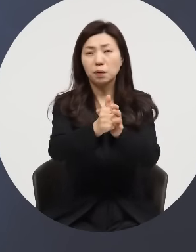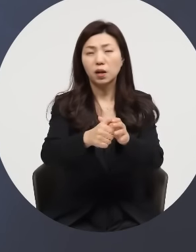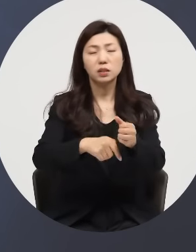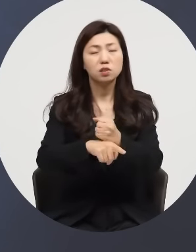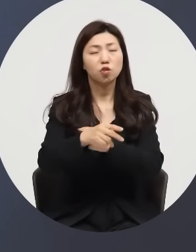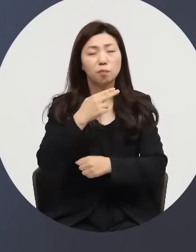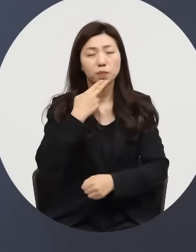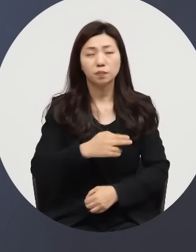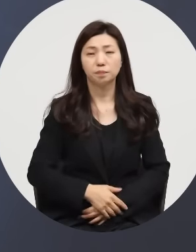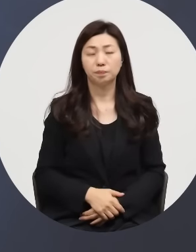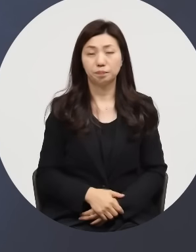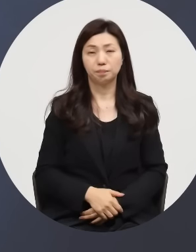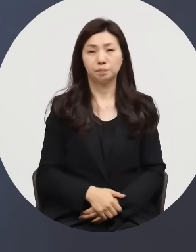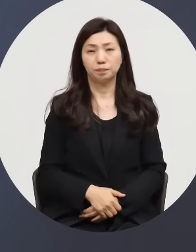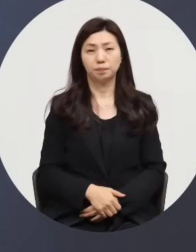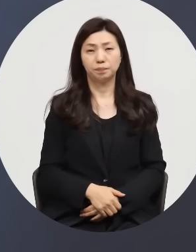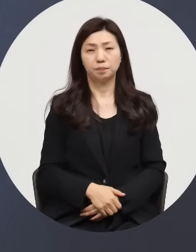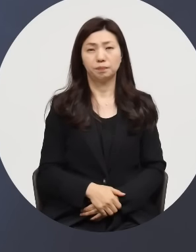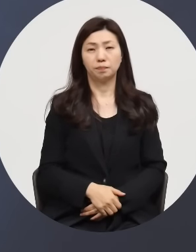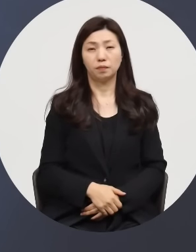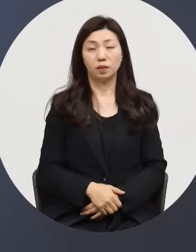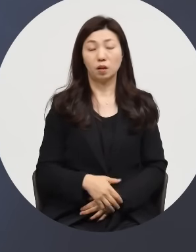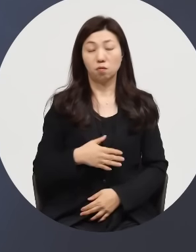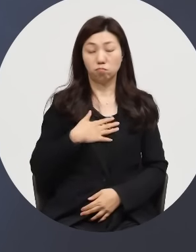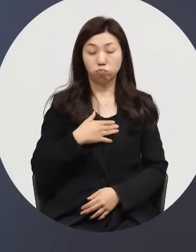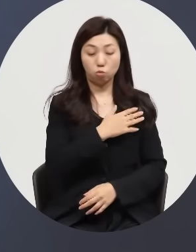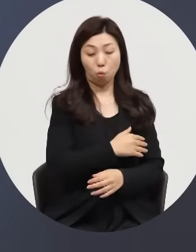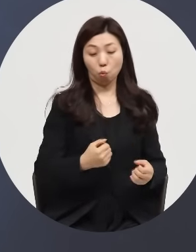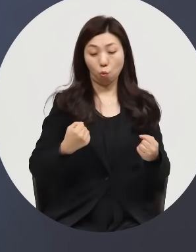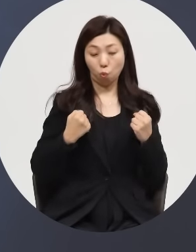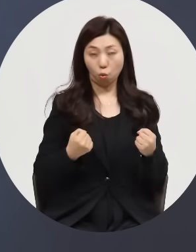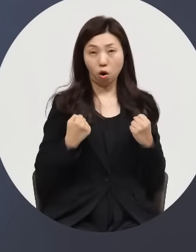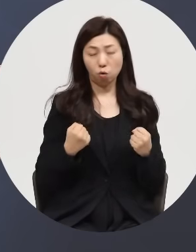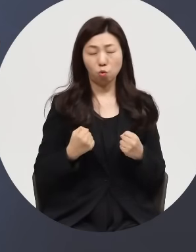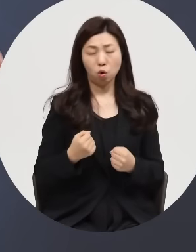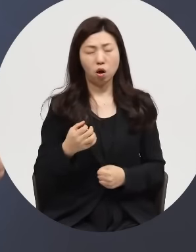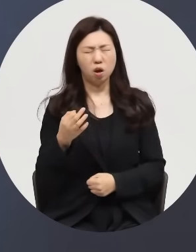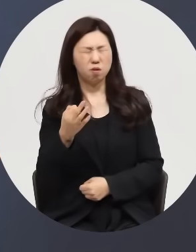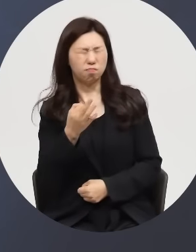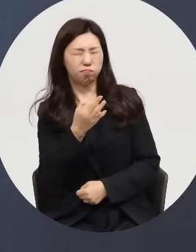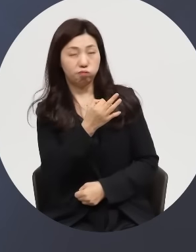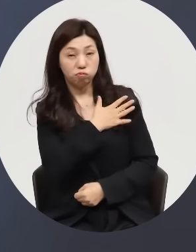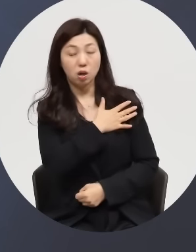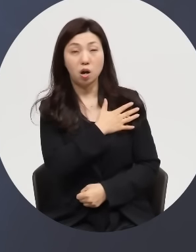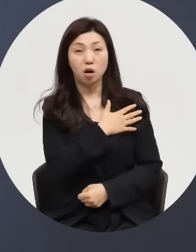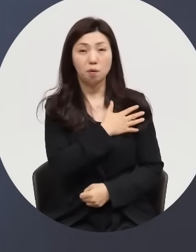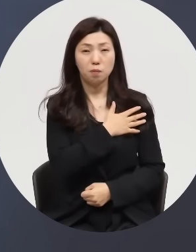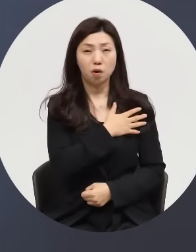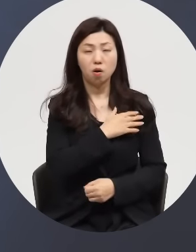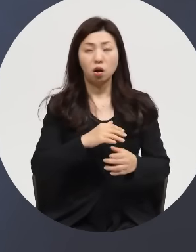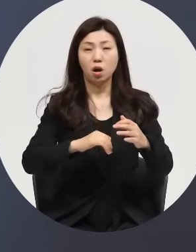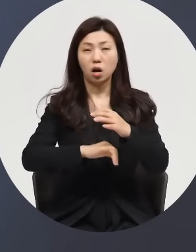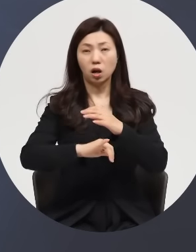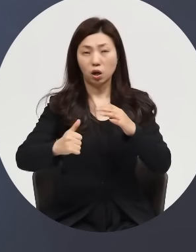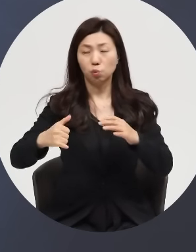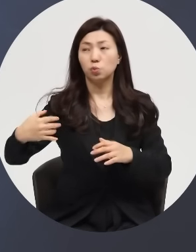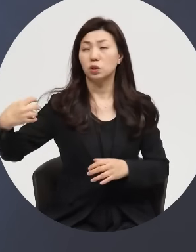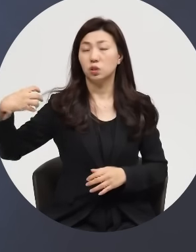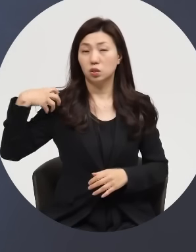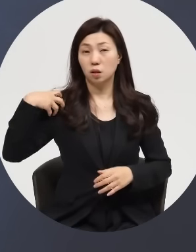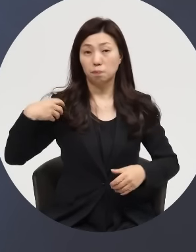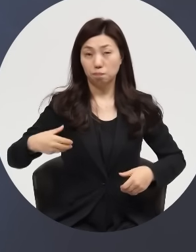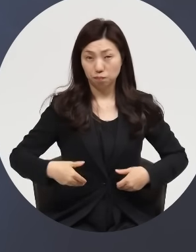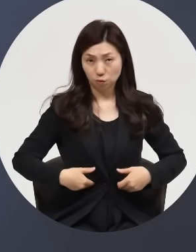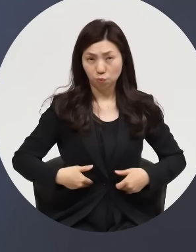말. 자기가 뭐 건강하고 자기가 돈도 많고 그러면 그는 가족이 책임져야 할